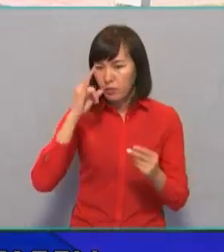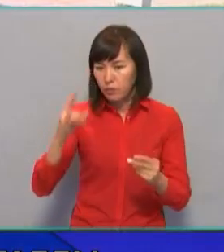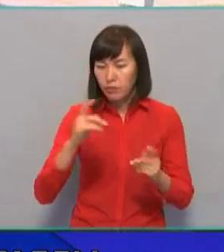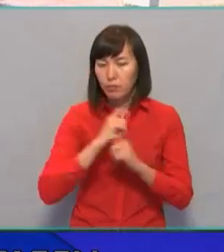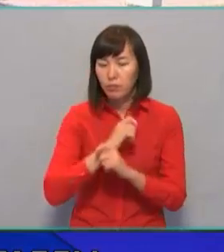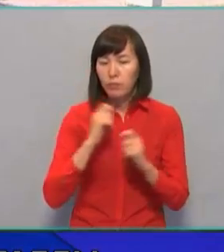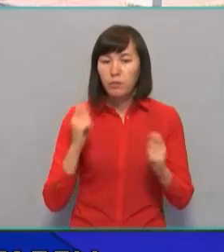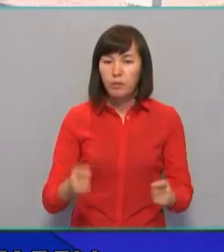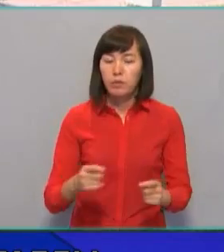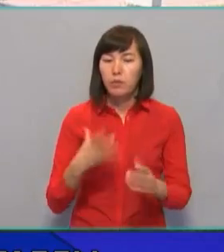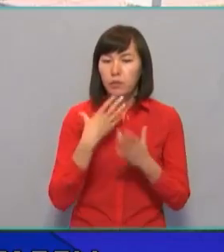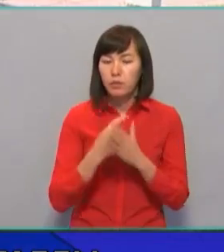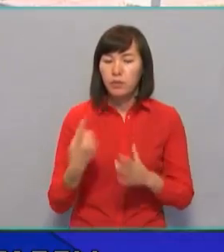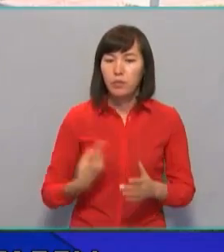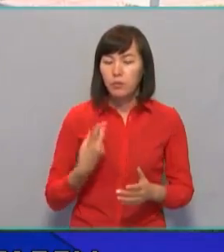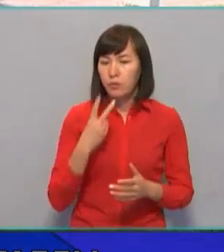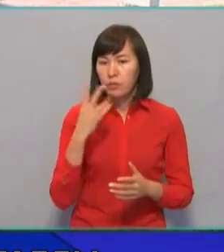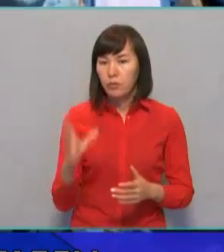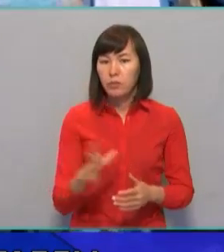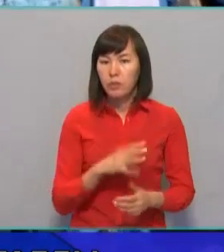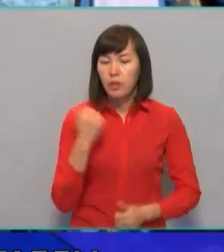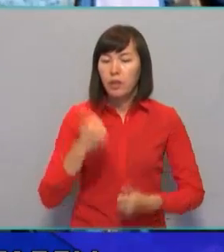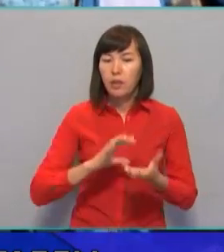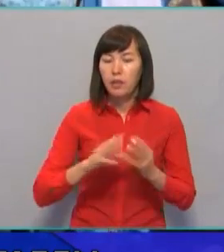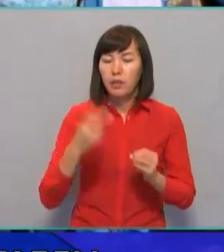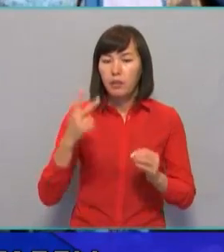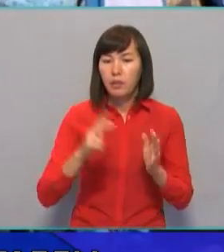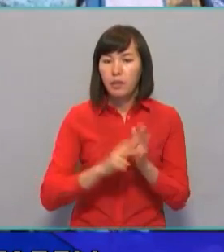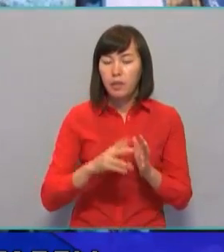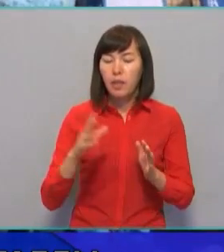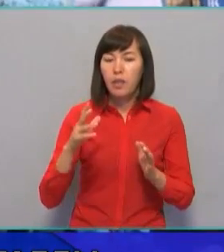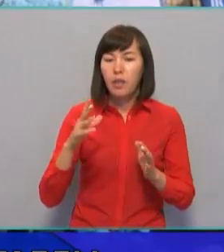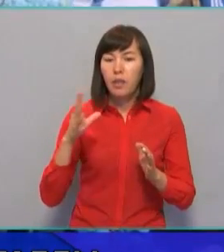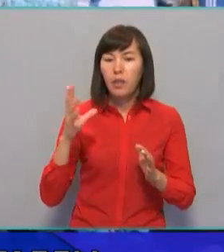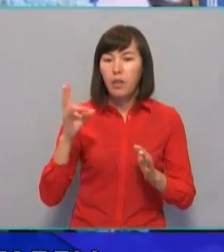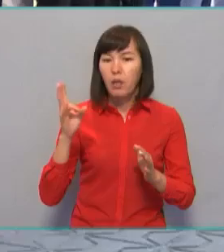мен жүлдегерлері өз шеберліктерін көрсететін болады. Жарыс қорытындысы 28 қазан күні